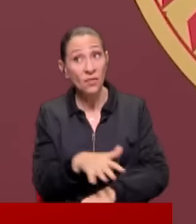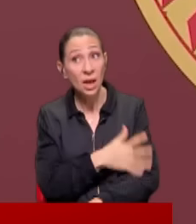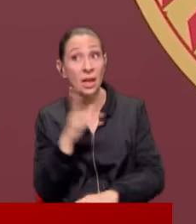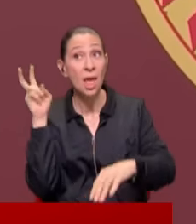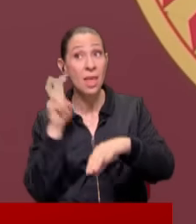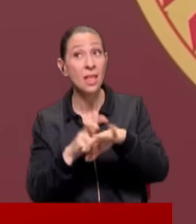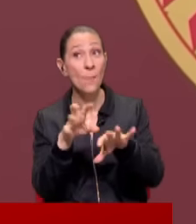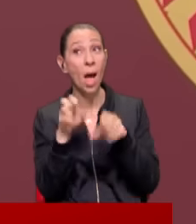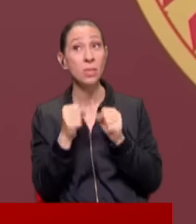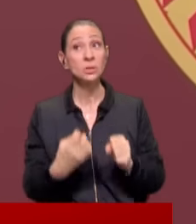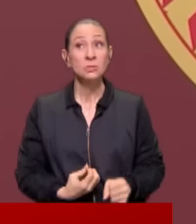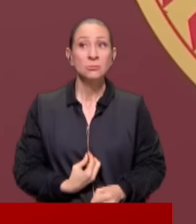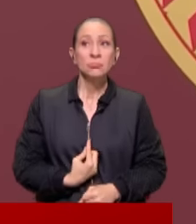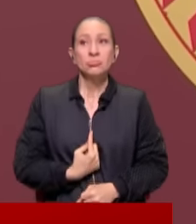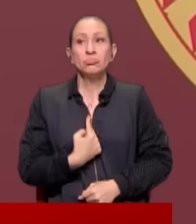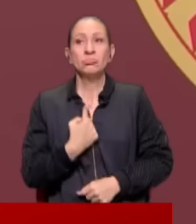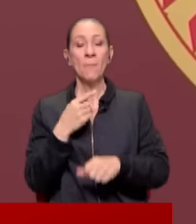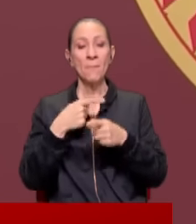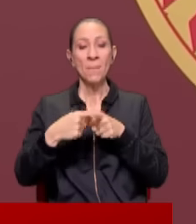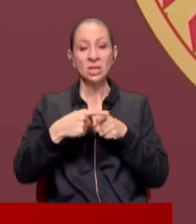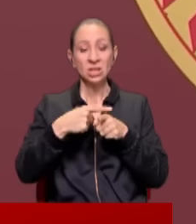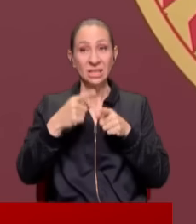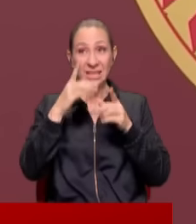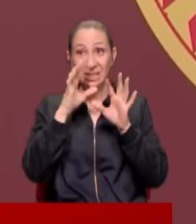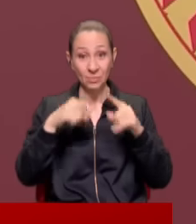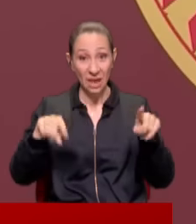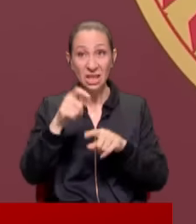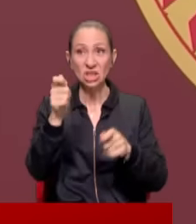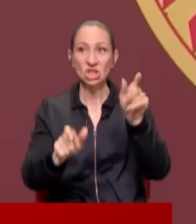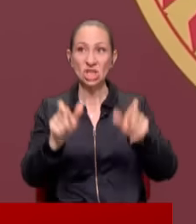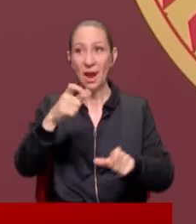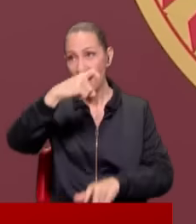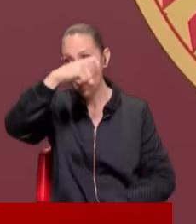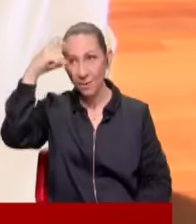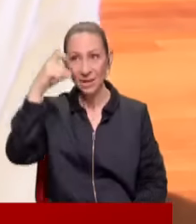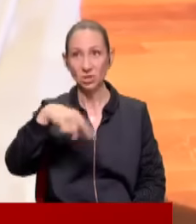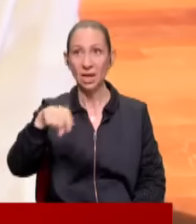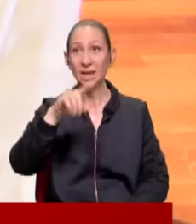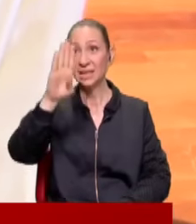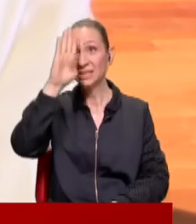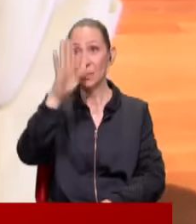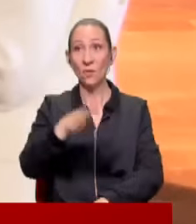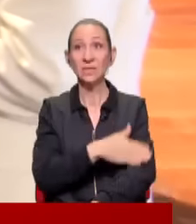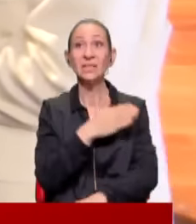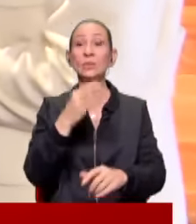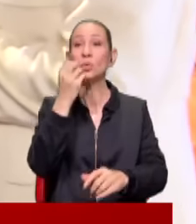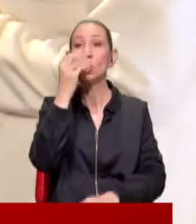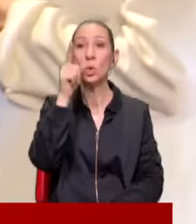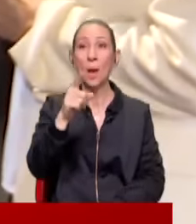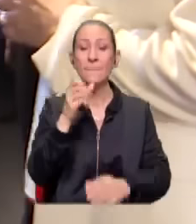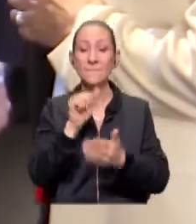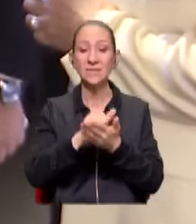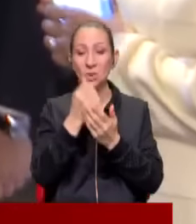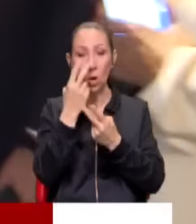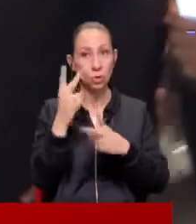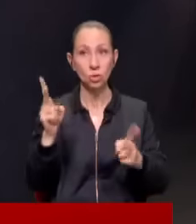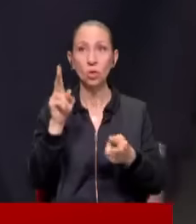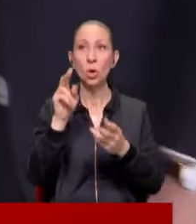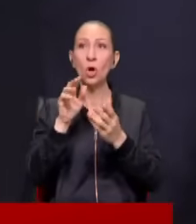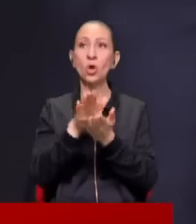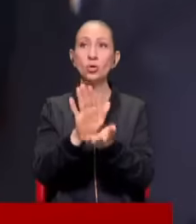intikam aldık duygusu ile paylaştığı kişiler işçilerdir, emekçilerdir. İstanbul Valisi Davut Gül basın özgürlüğü ödül törenine